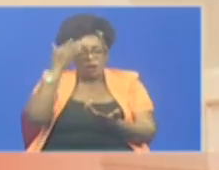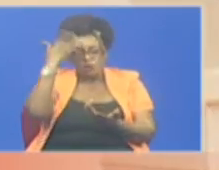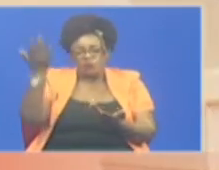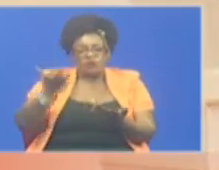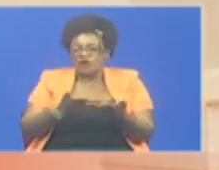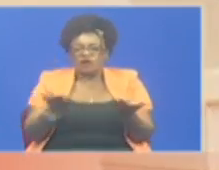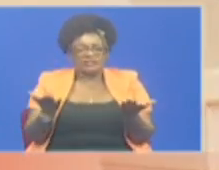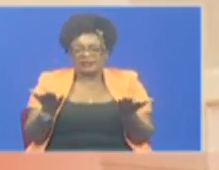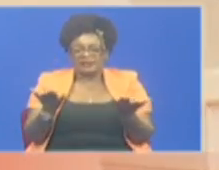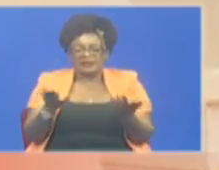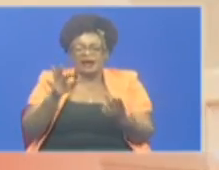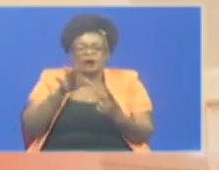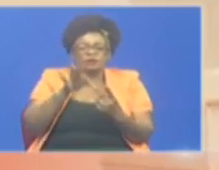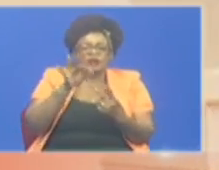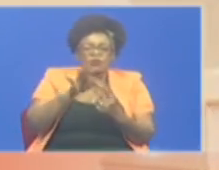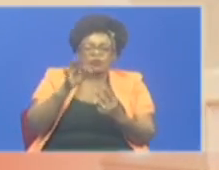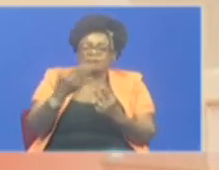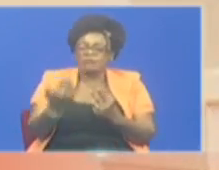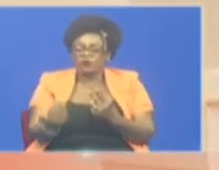Hauchagui mdogo